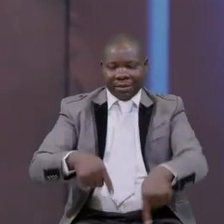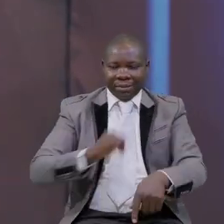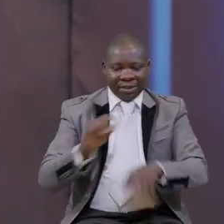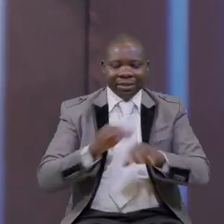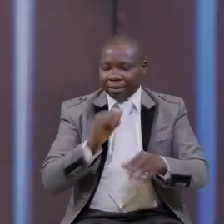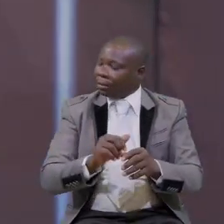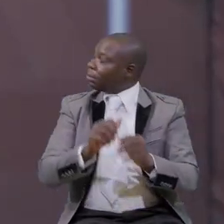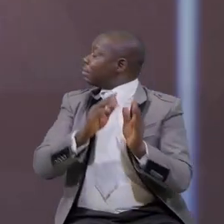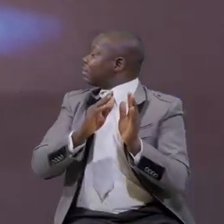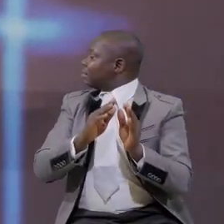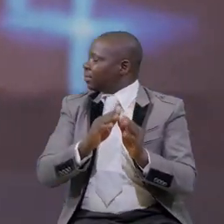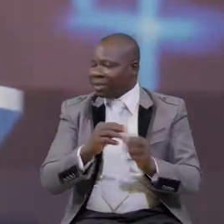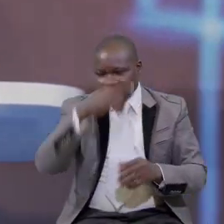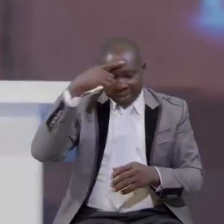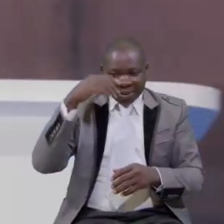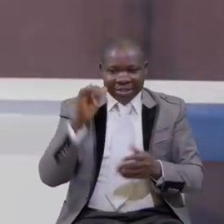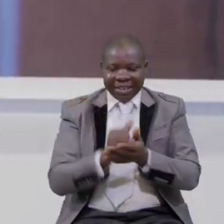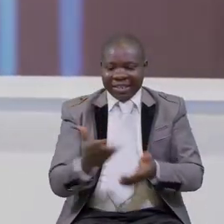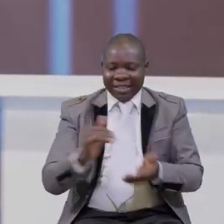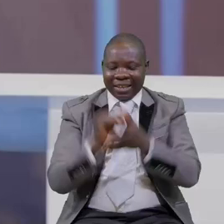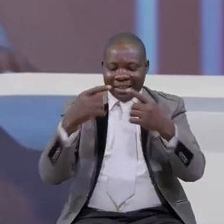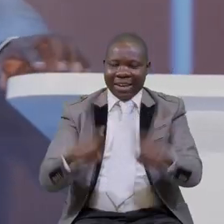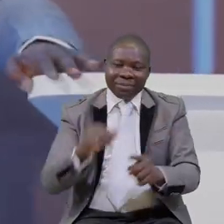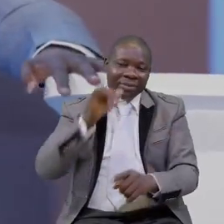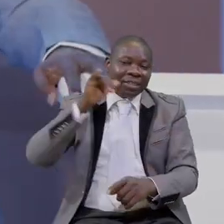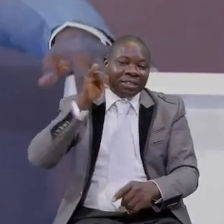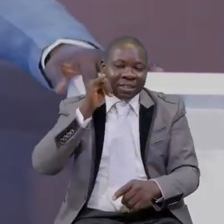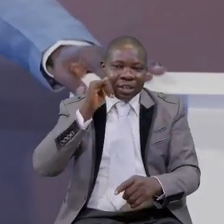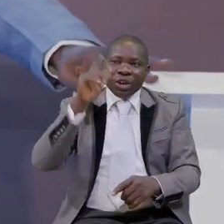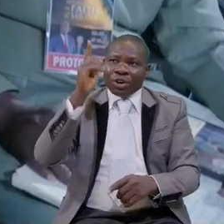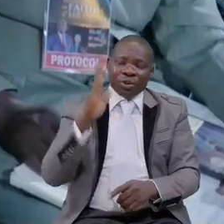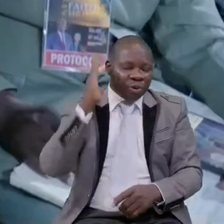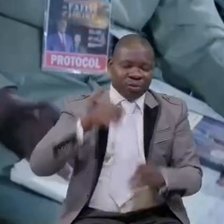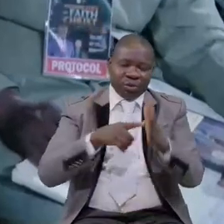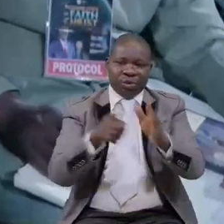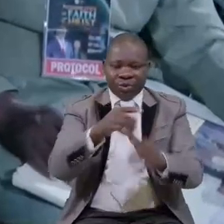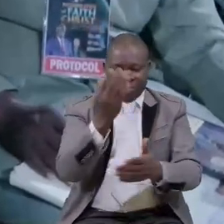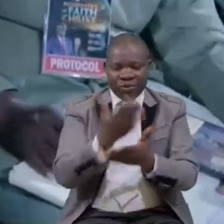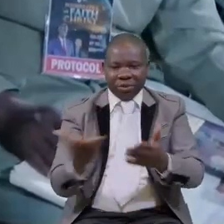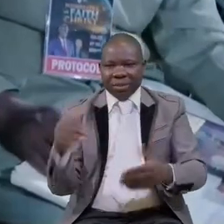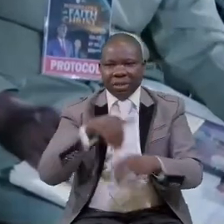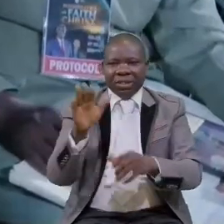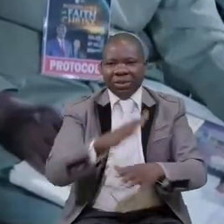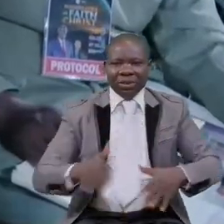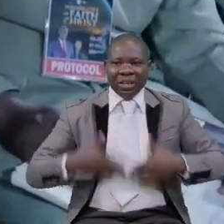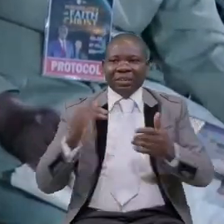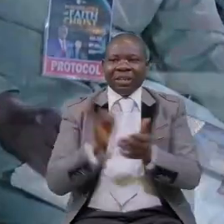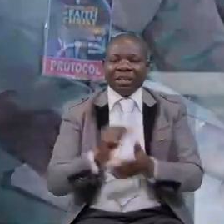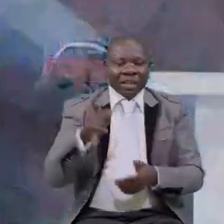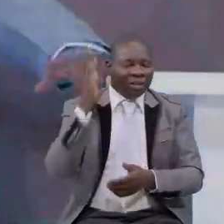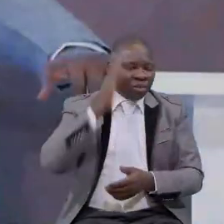que cette chose qui est arrivée, Dieu va te montrer quelque chose dans ta vie qui